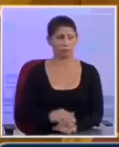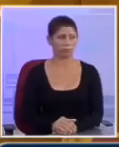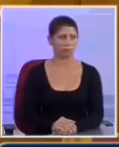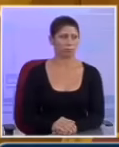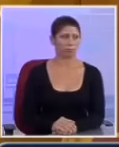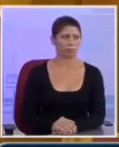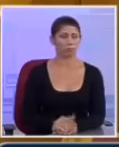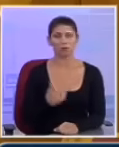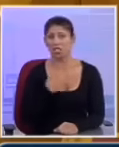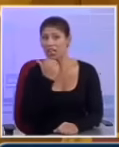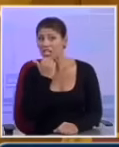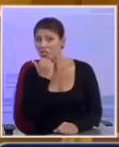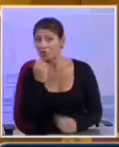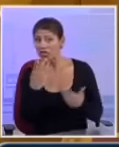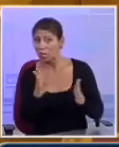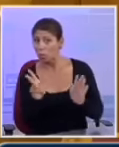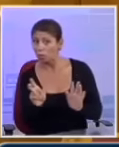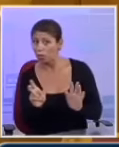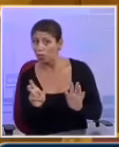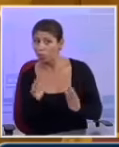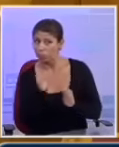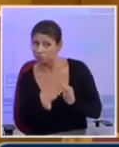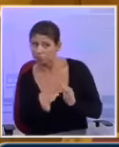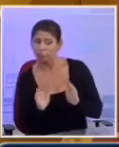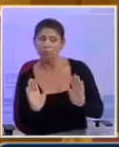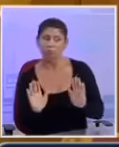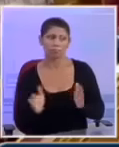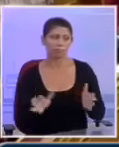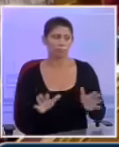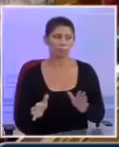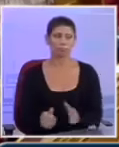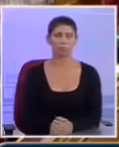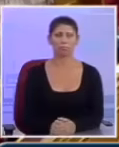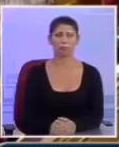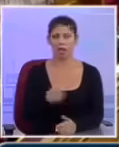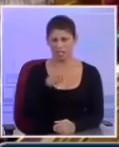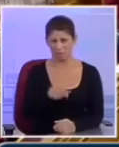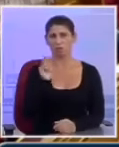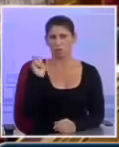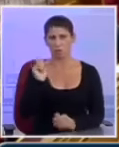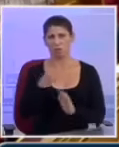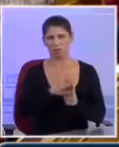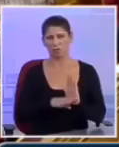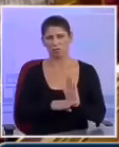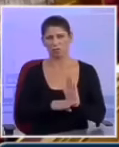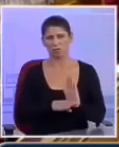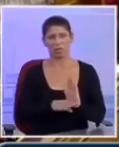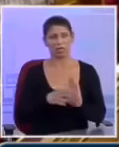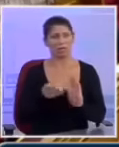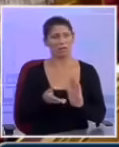Εντάξει, να λέω λάθος, να είναι 980. Εντάξει. Είναι αυτό πολιτικό σύστημα? Είναι